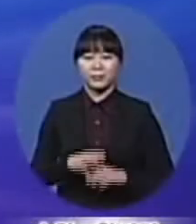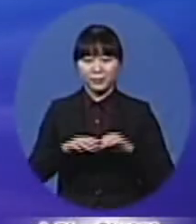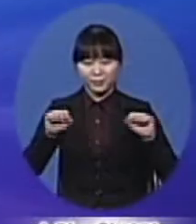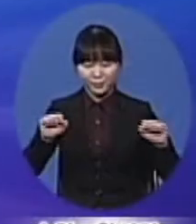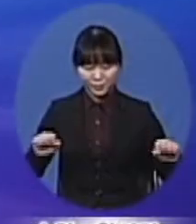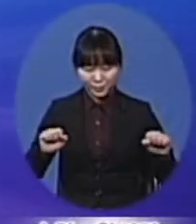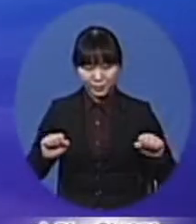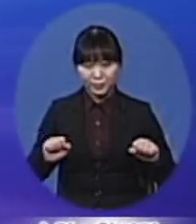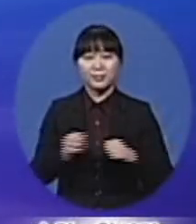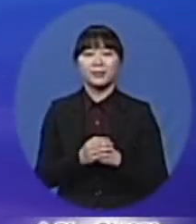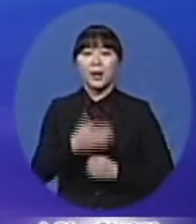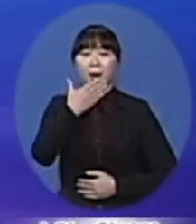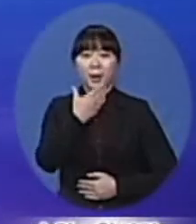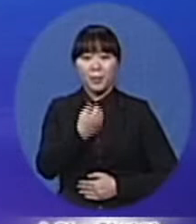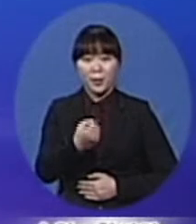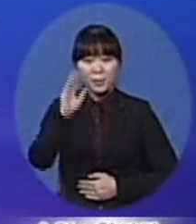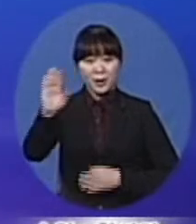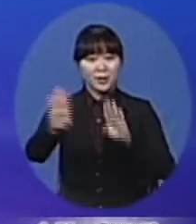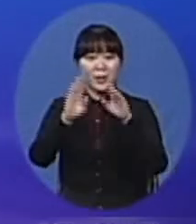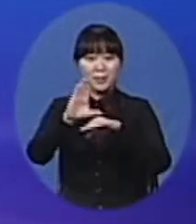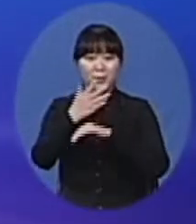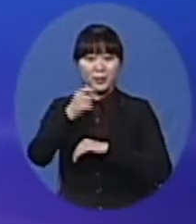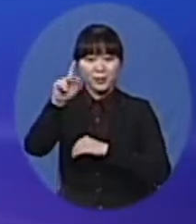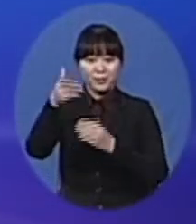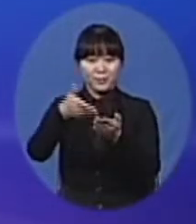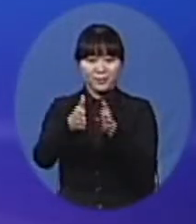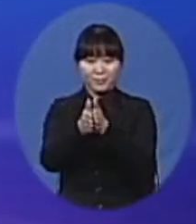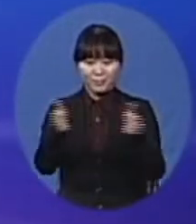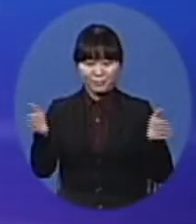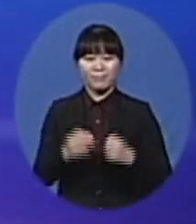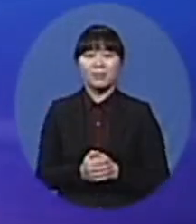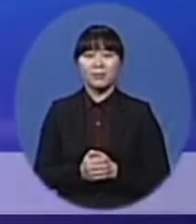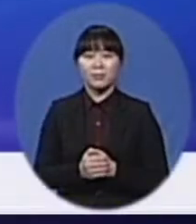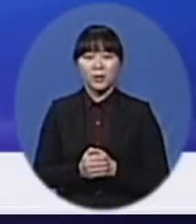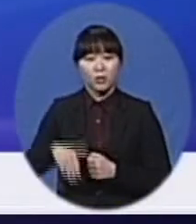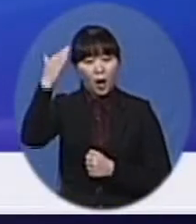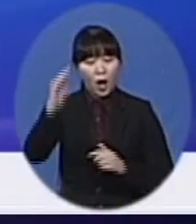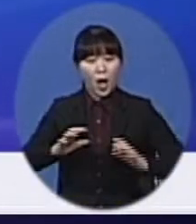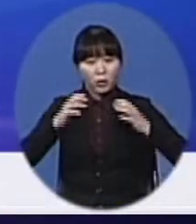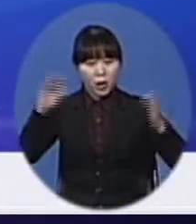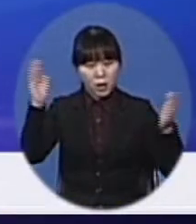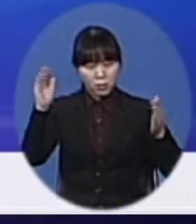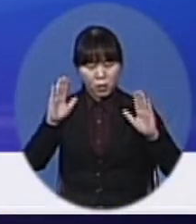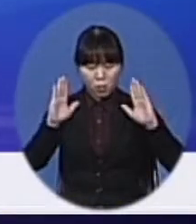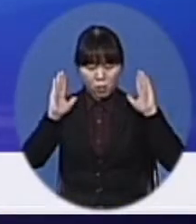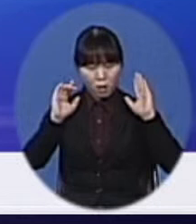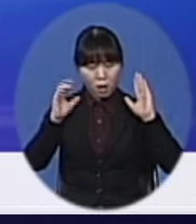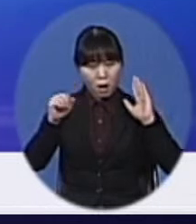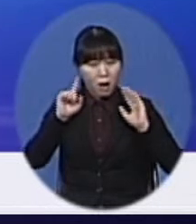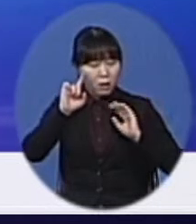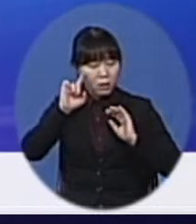시청자 여러분 안녕하십니까? 행복한 미래를 여는 방송 복지TV 뉴스입니다. 우리나라 아동들이 학업으로 인해